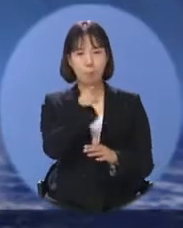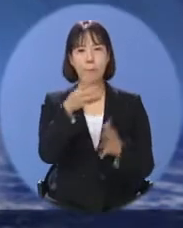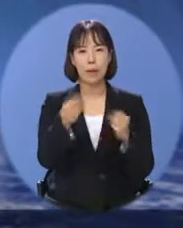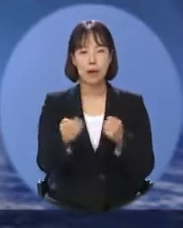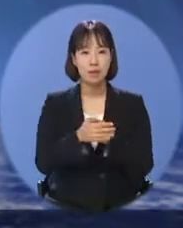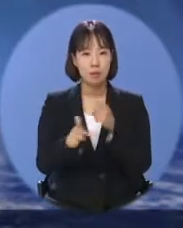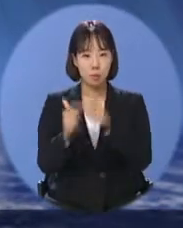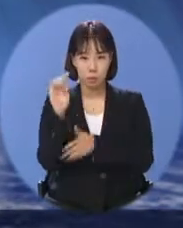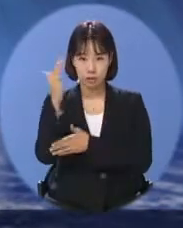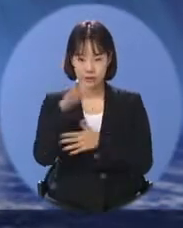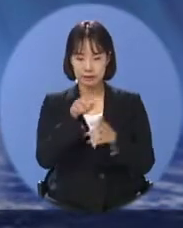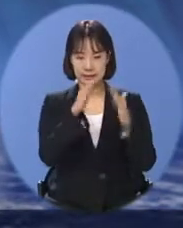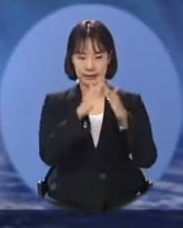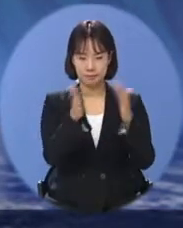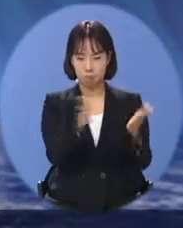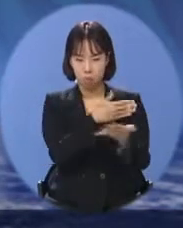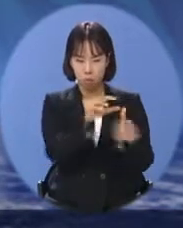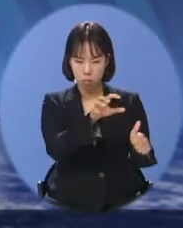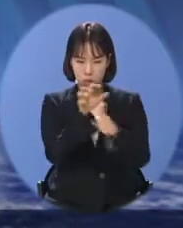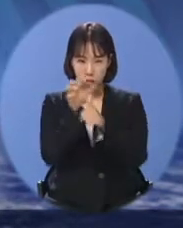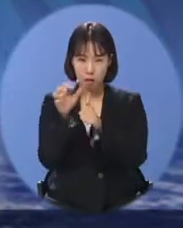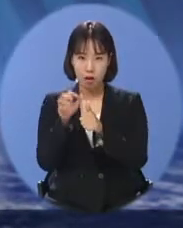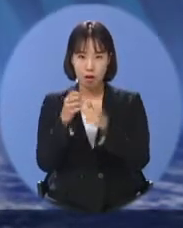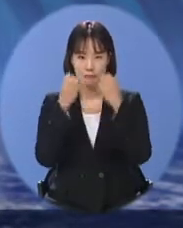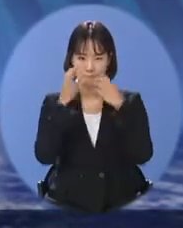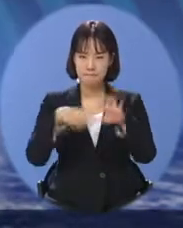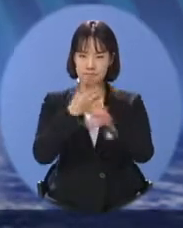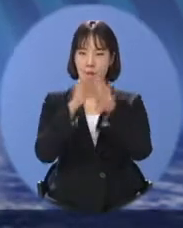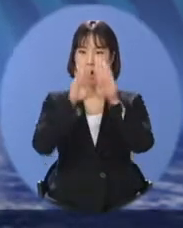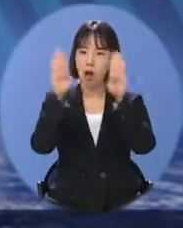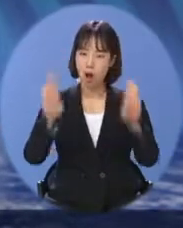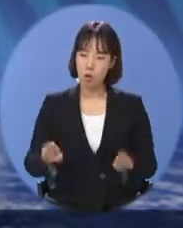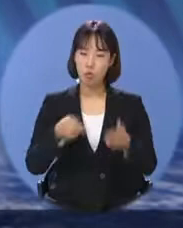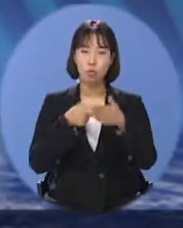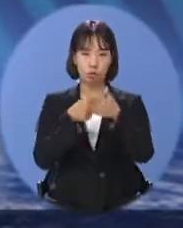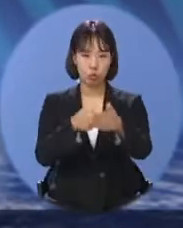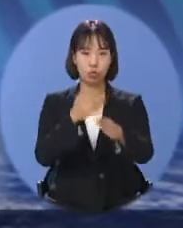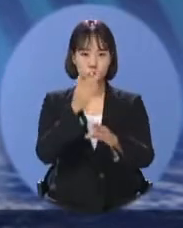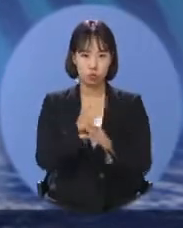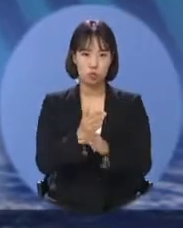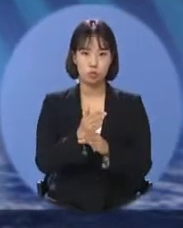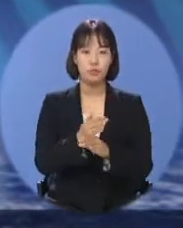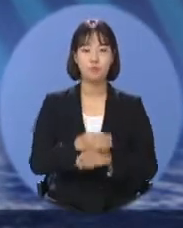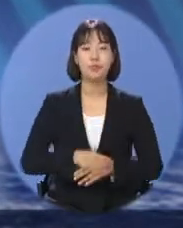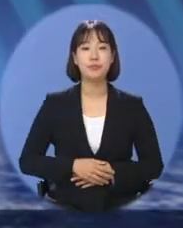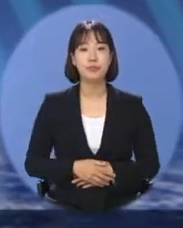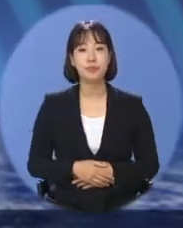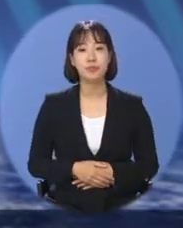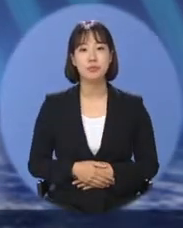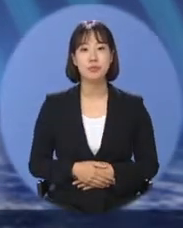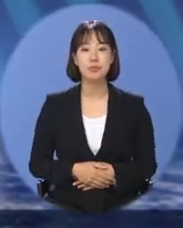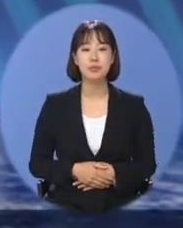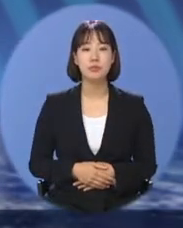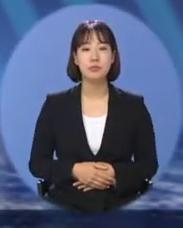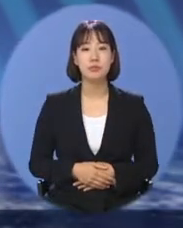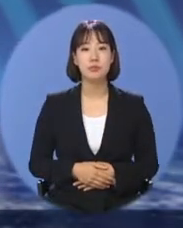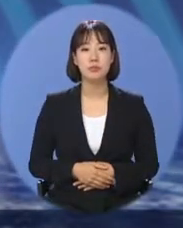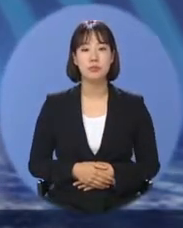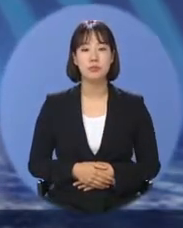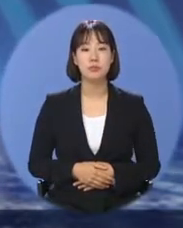같은 빈집을 활용해서 제1회 전남 혁신 박람회를 치르기 위해서 눈길을 끌고 있습니다. 손준수 기자의